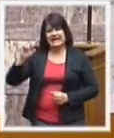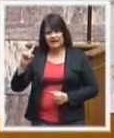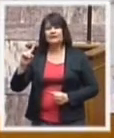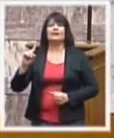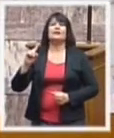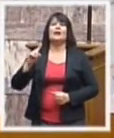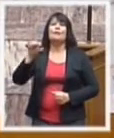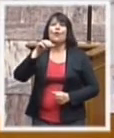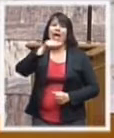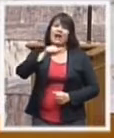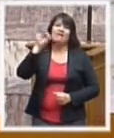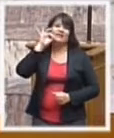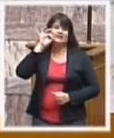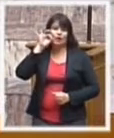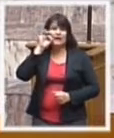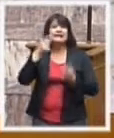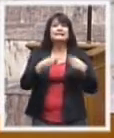Οικονομικών Υποθέσεων Παραγωγής και Εμπορίου.